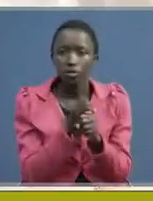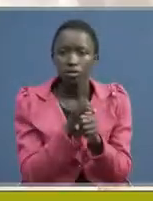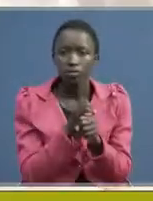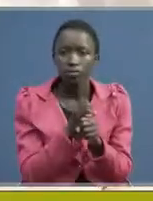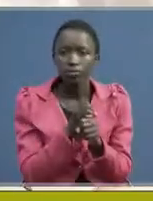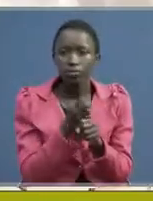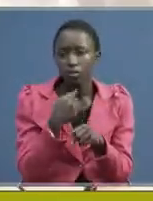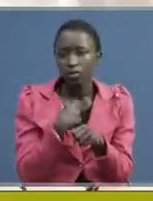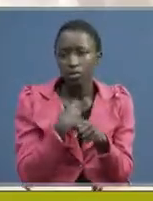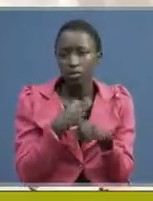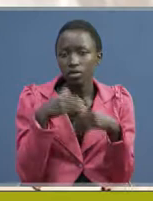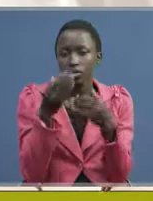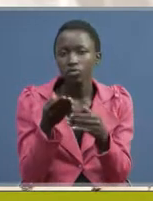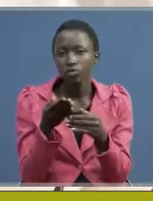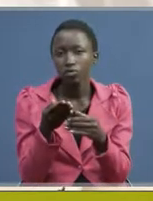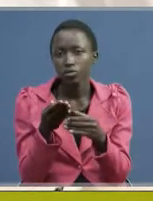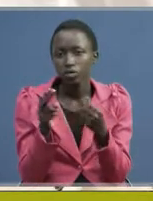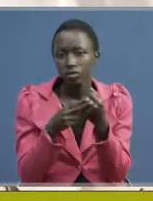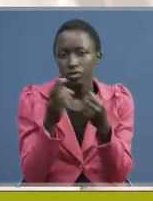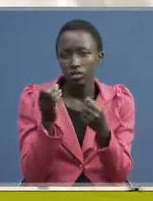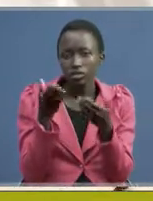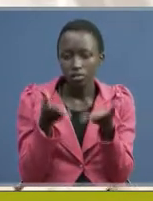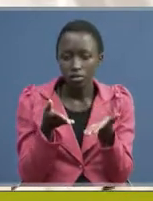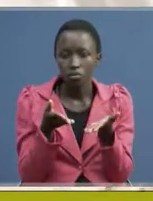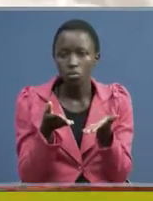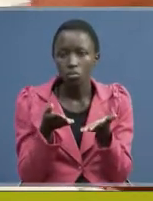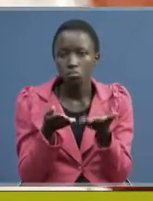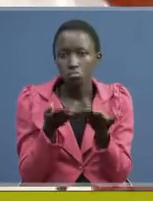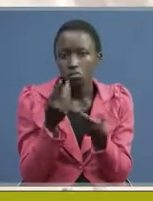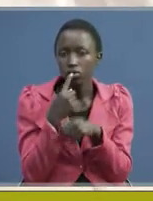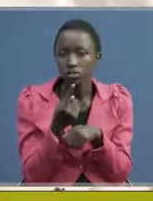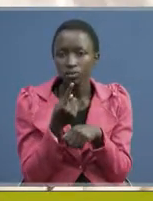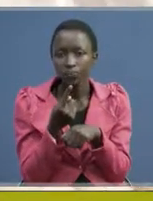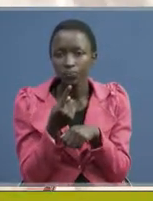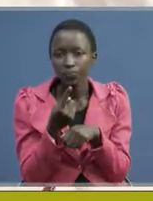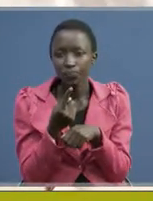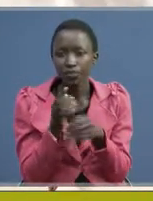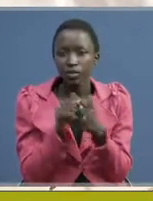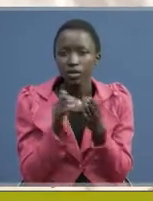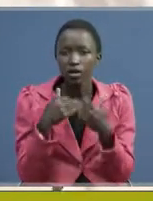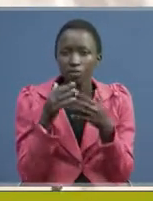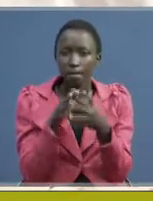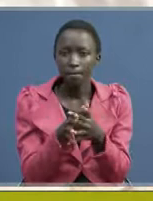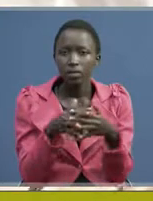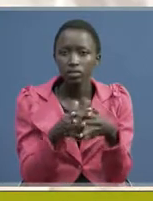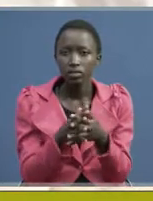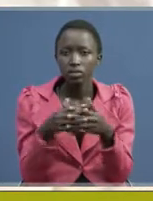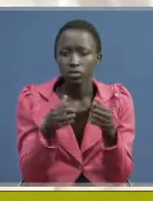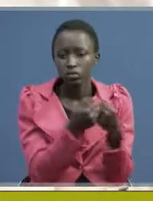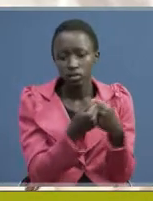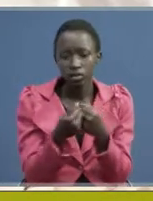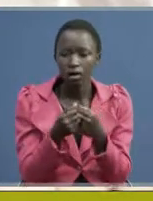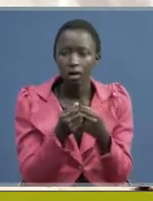kubwa. Mimi nimeajiri vijana ambao wanafika 70 sasa. Sasa tuseme wakitoka wakianza kuleta mashine ambazo zitashindana na hizi mashine